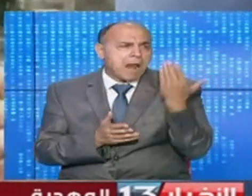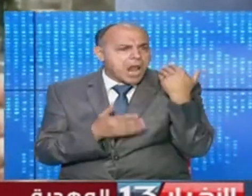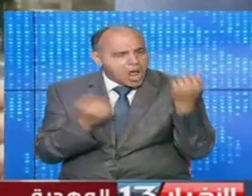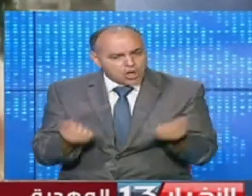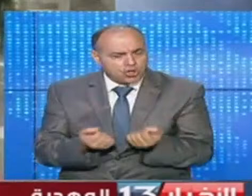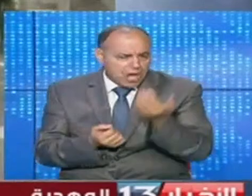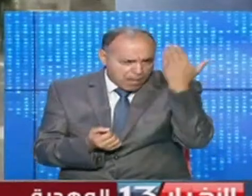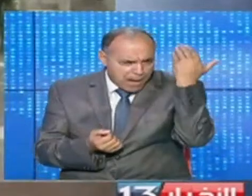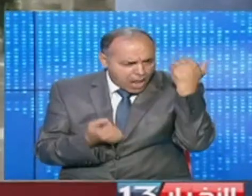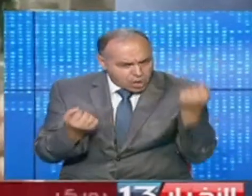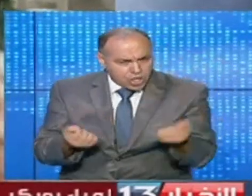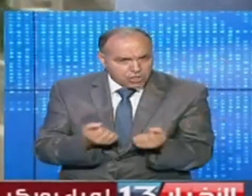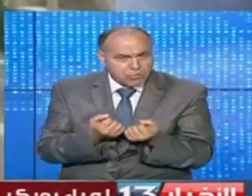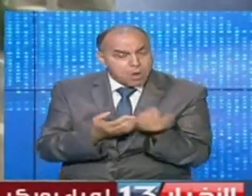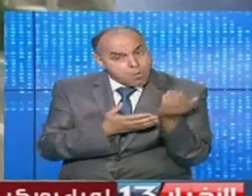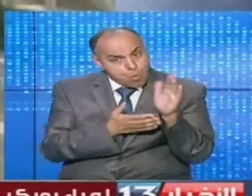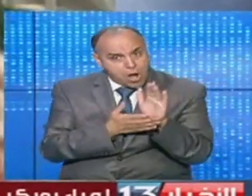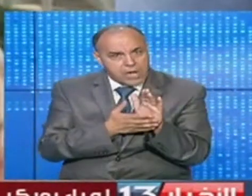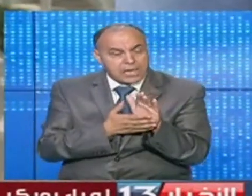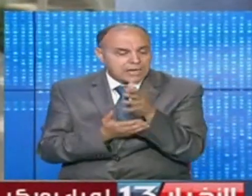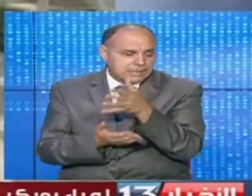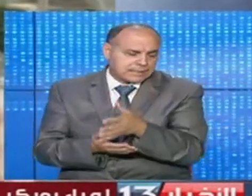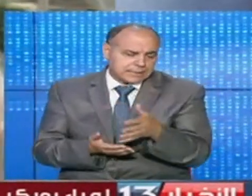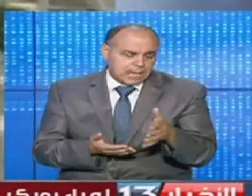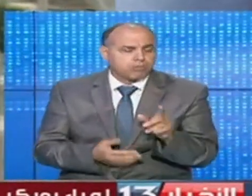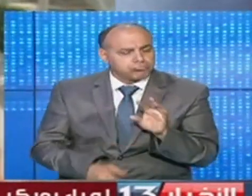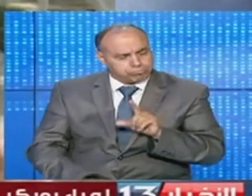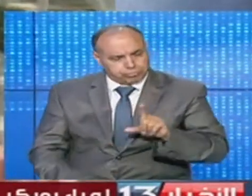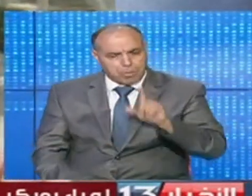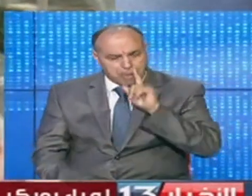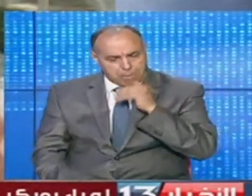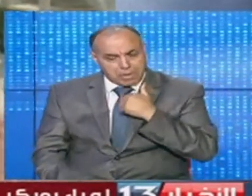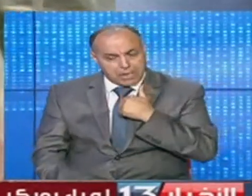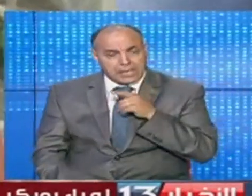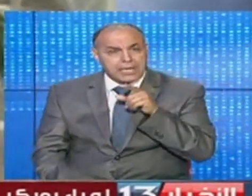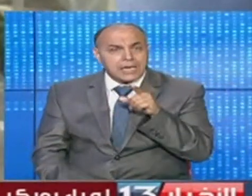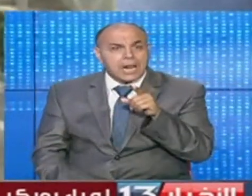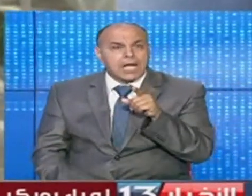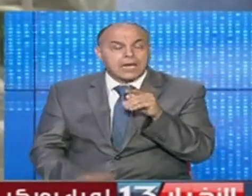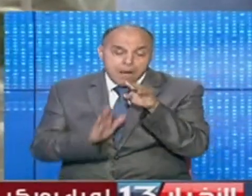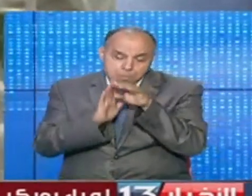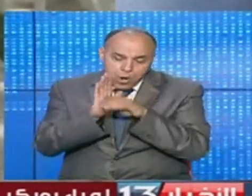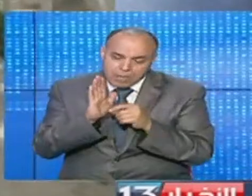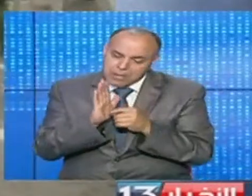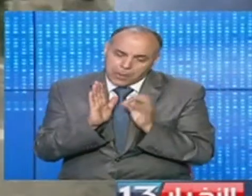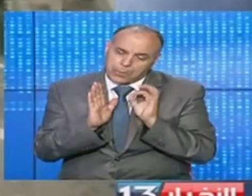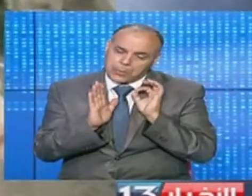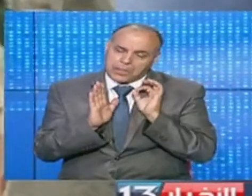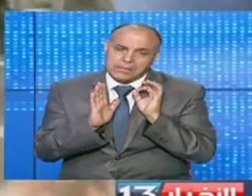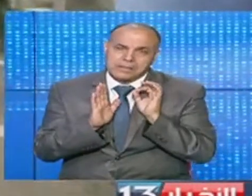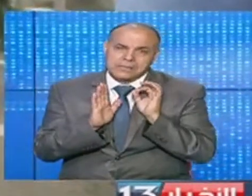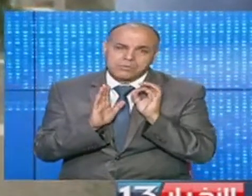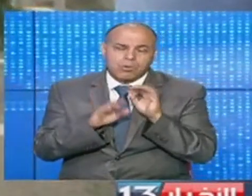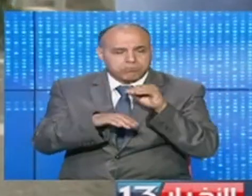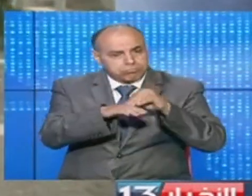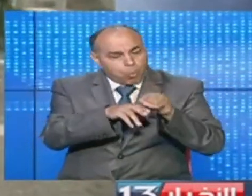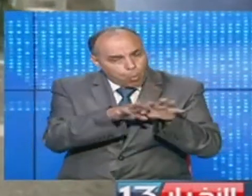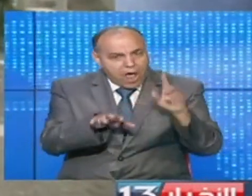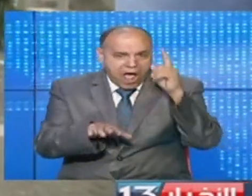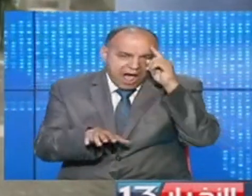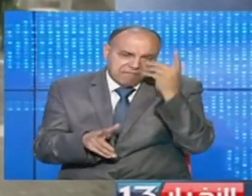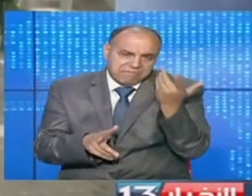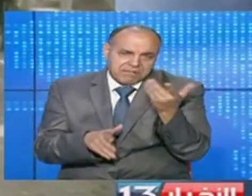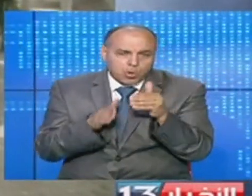معناتها مقدمه للاطفال الصحيح والياس لكن مش بجدوى مش بال بالاشعاع اللي